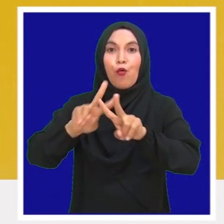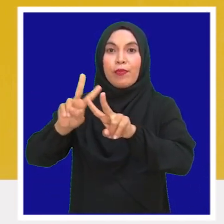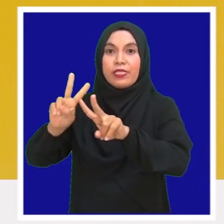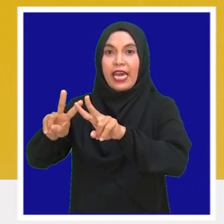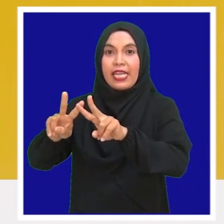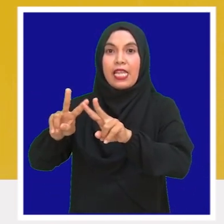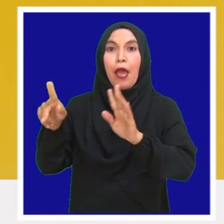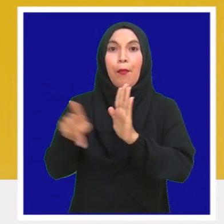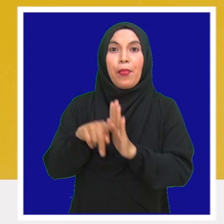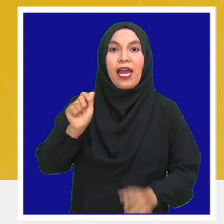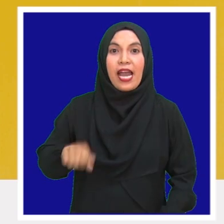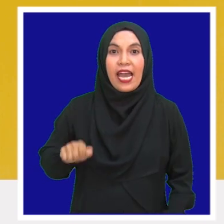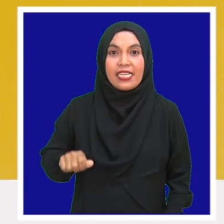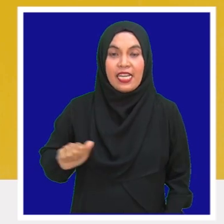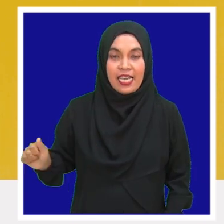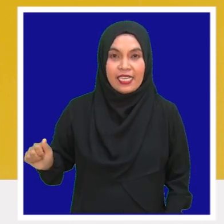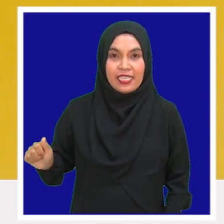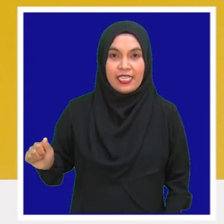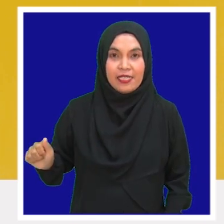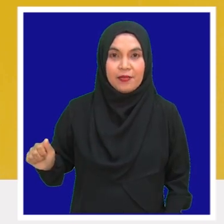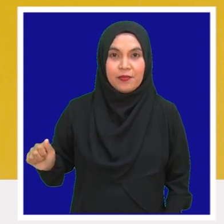website pengadilan,